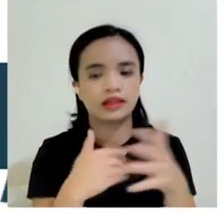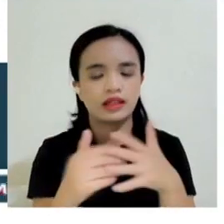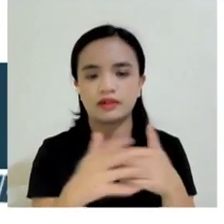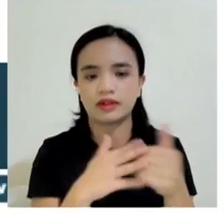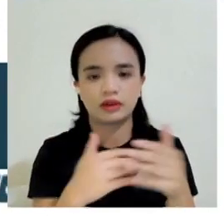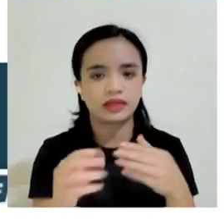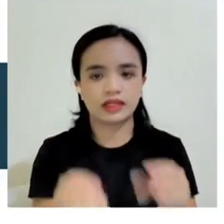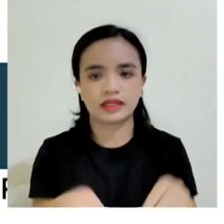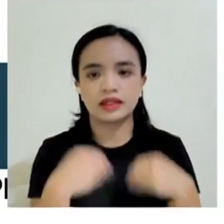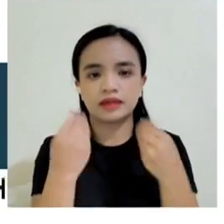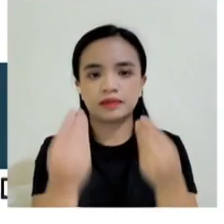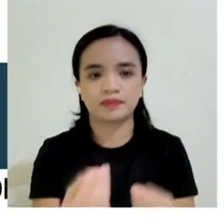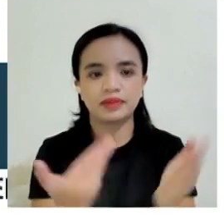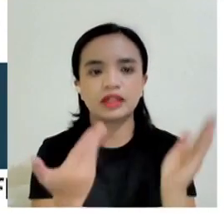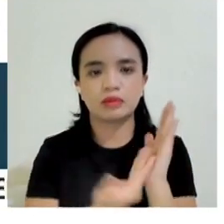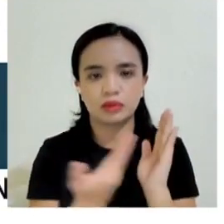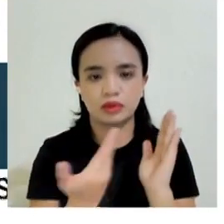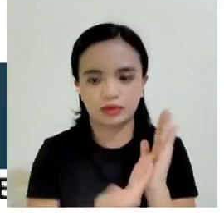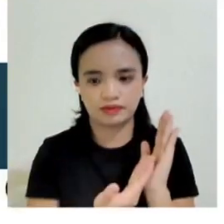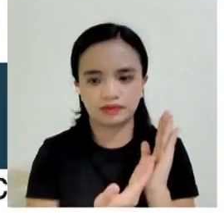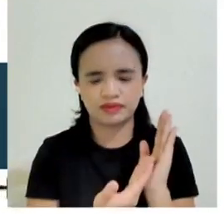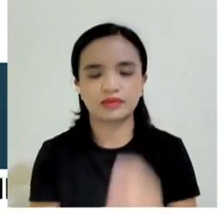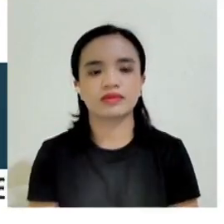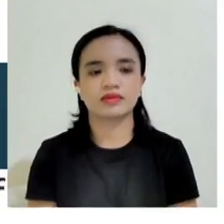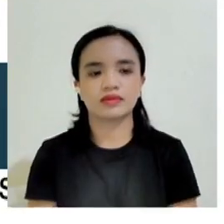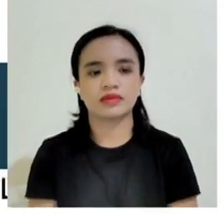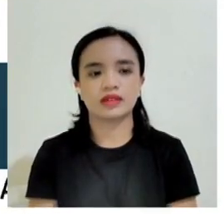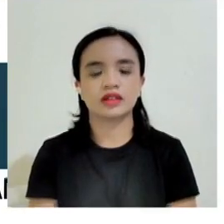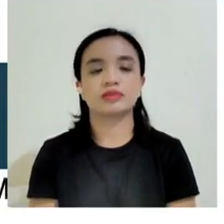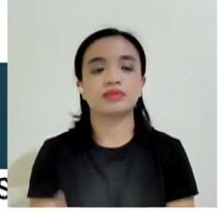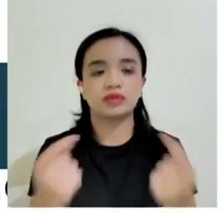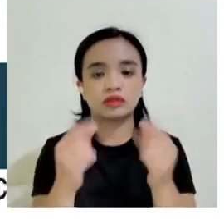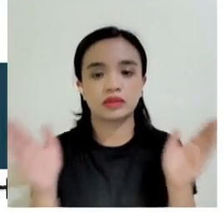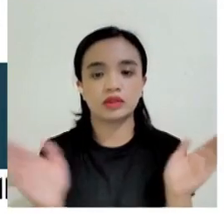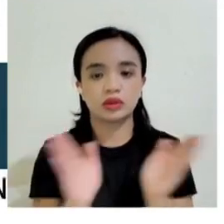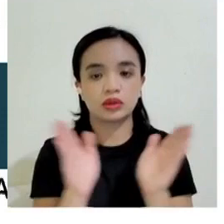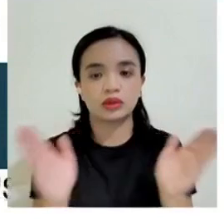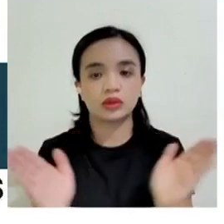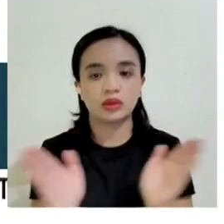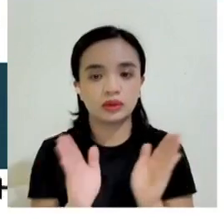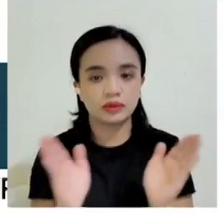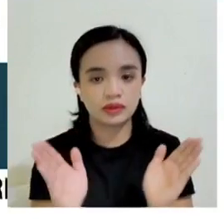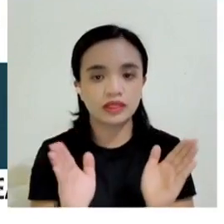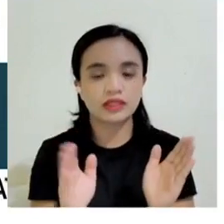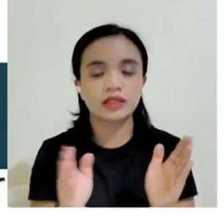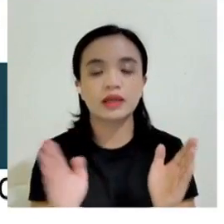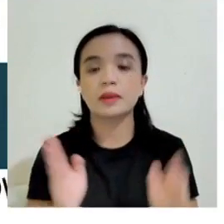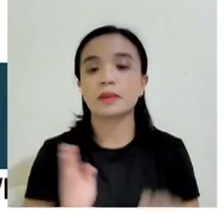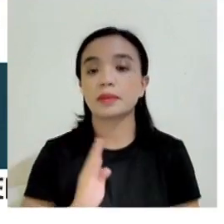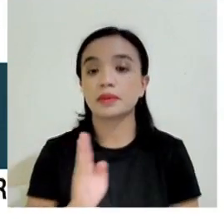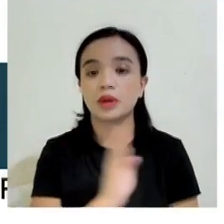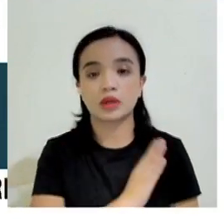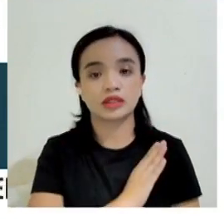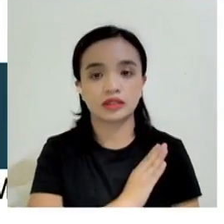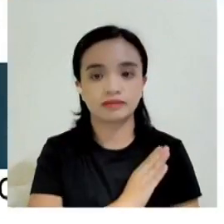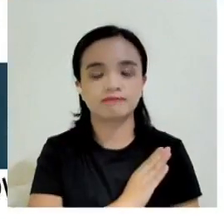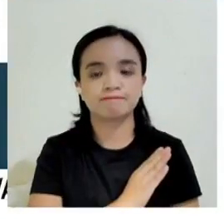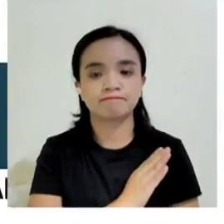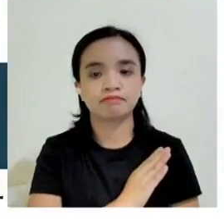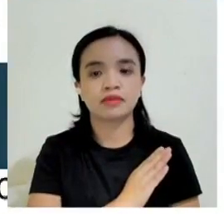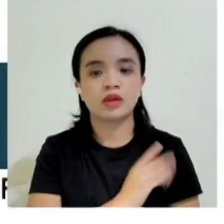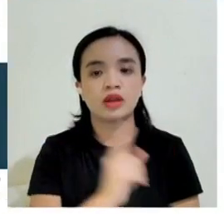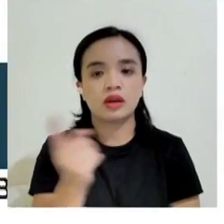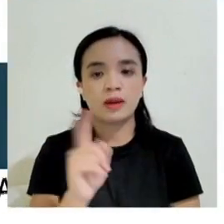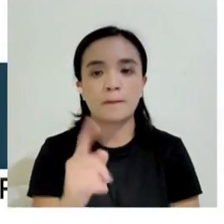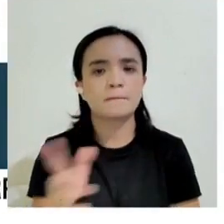preba na magko-convince po sa board na pagbibigyan yung kahit yung